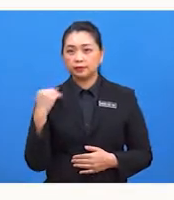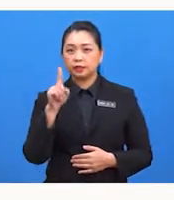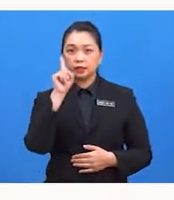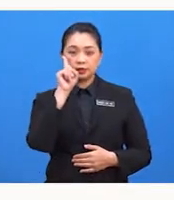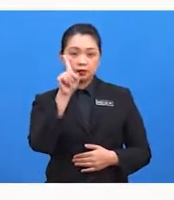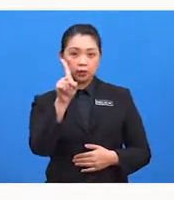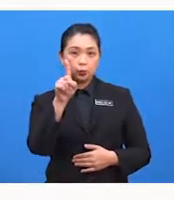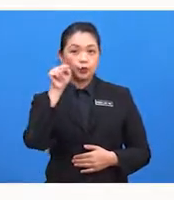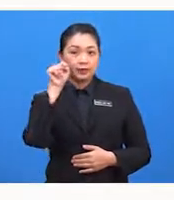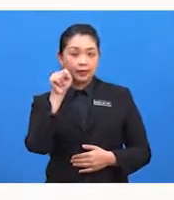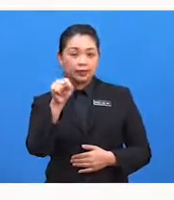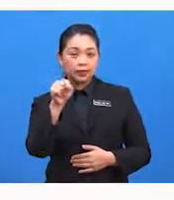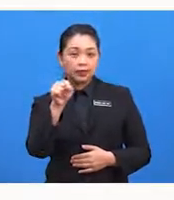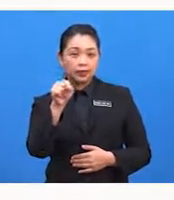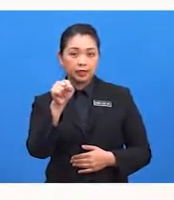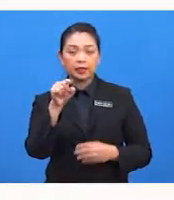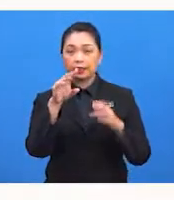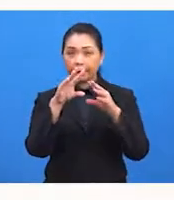titik lenyap.